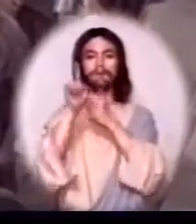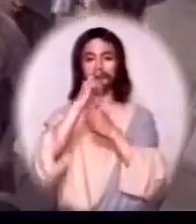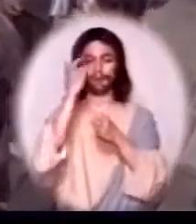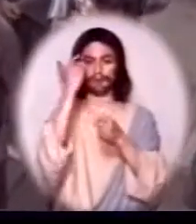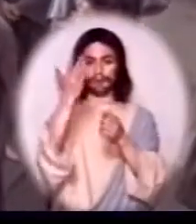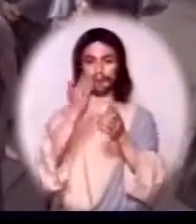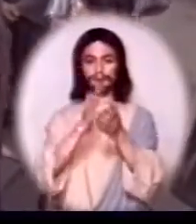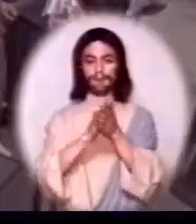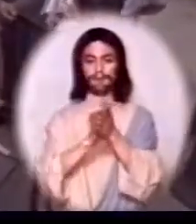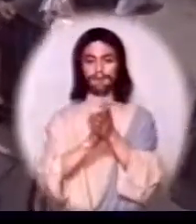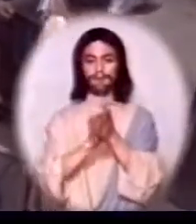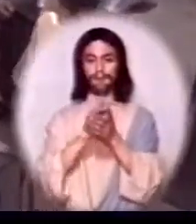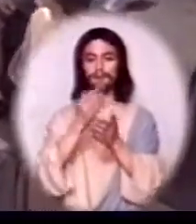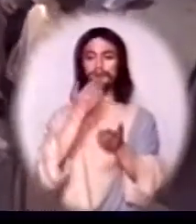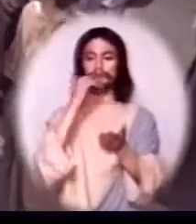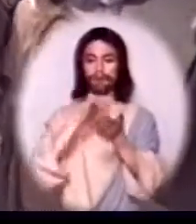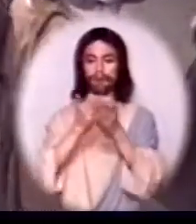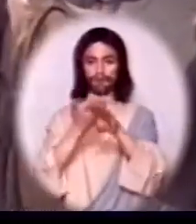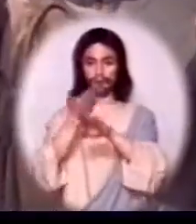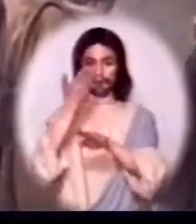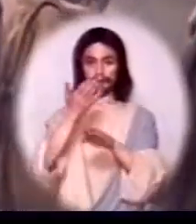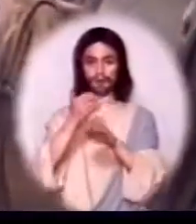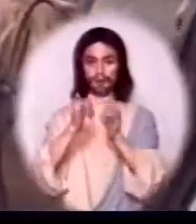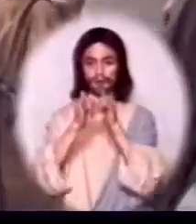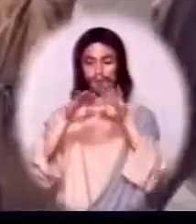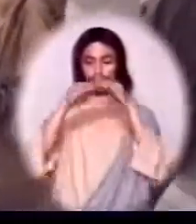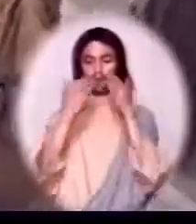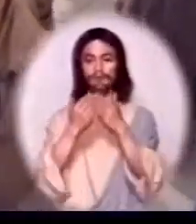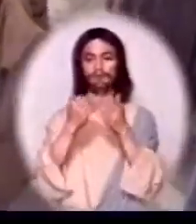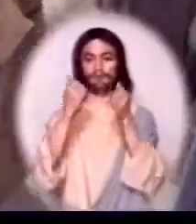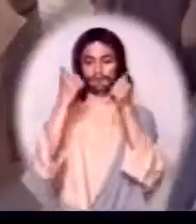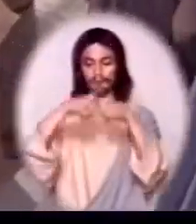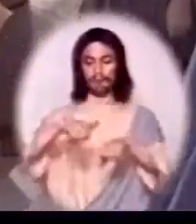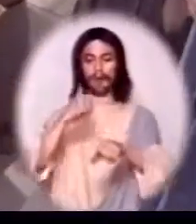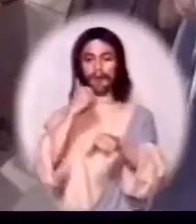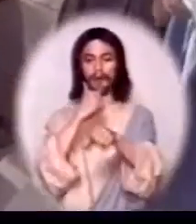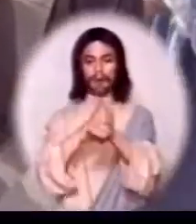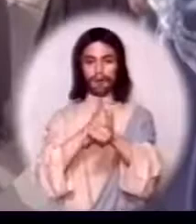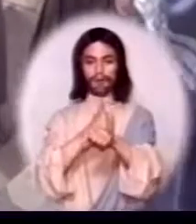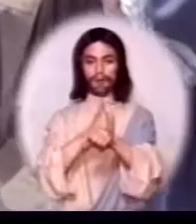뜻이냐? 그 돌 위에 떨어지는 사람은 깨어지겠고